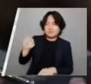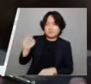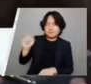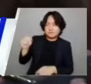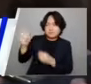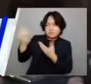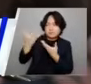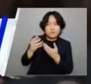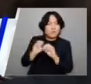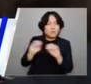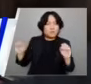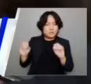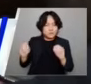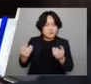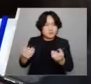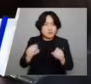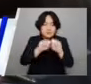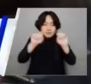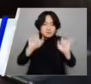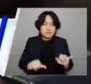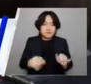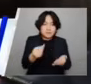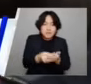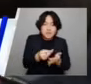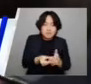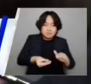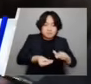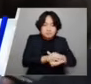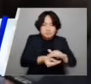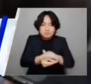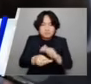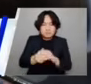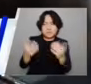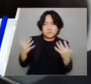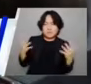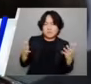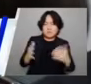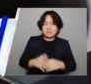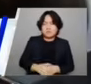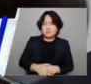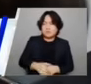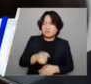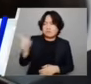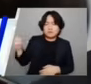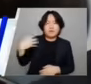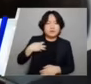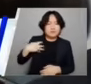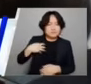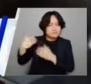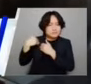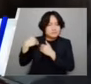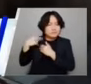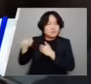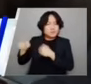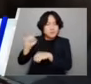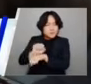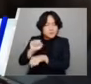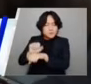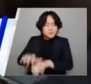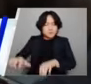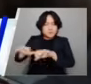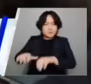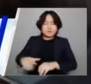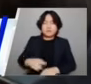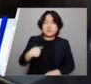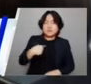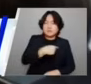po ng polis na labanan po ang kriminalidad at illegal na droga. Gawin niyo po ang trabaho ninyo. Kaya nga po, kami full support sa inyo.